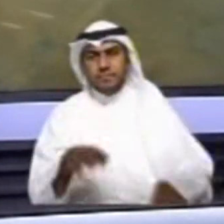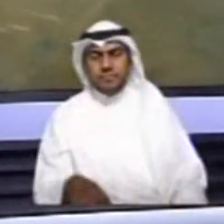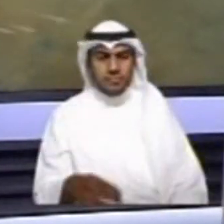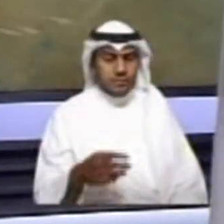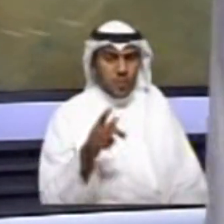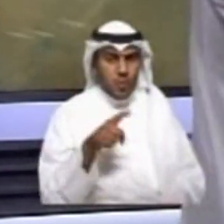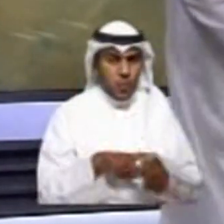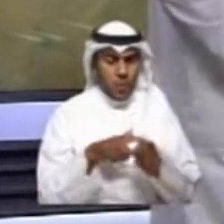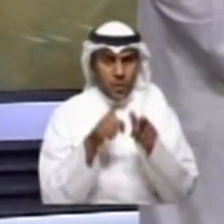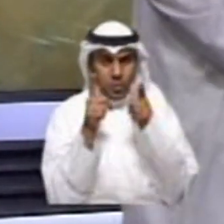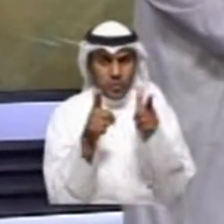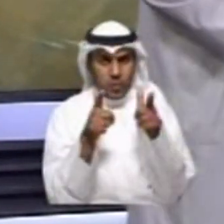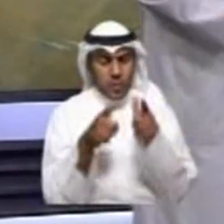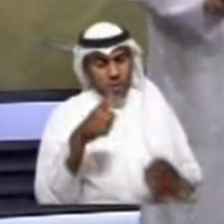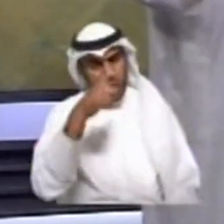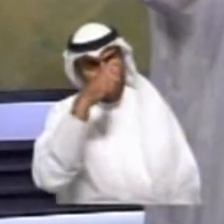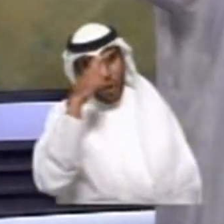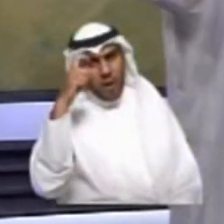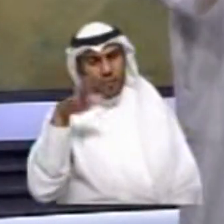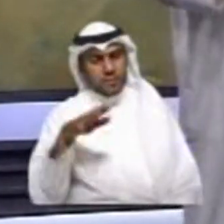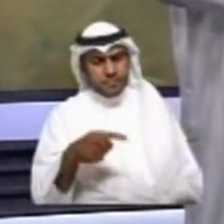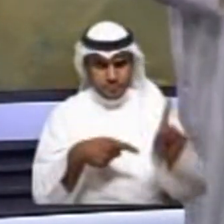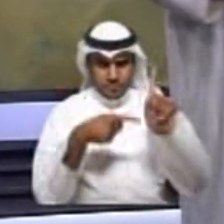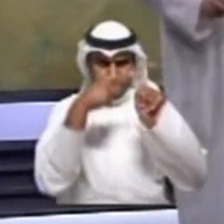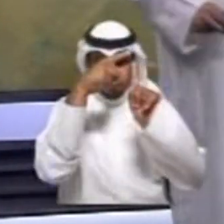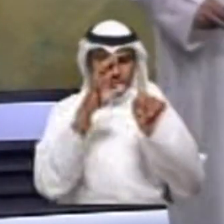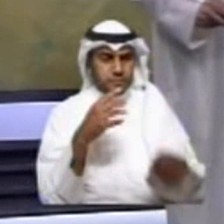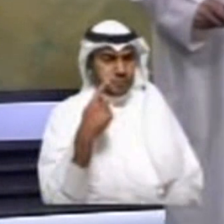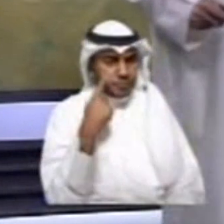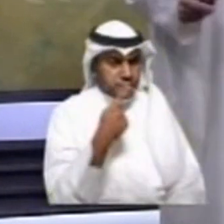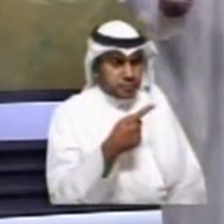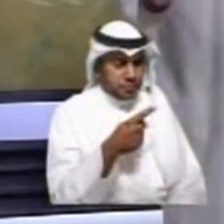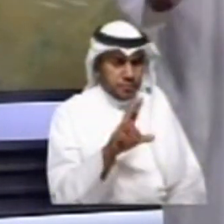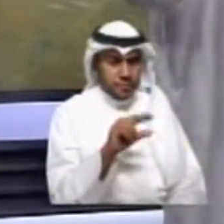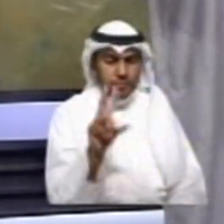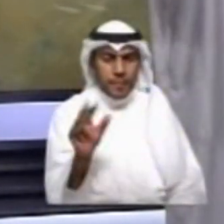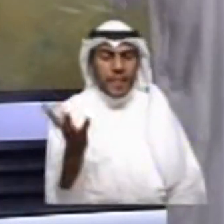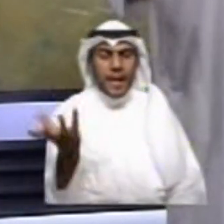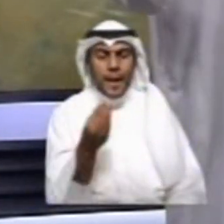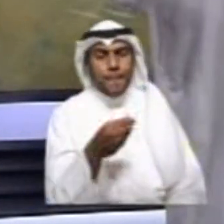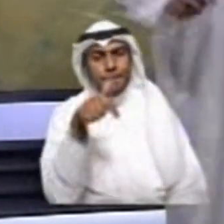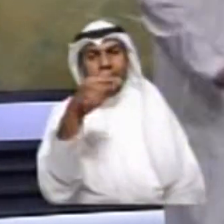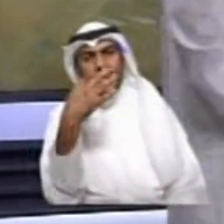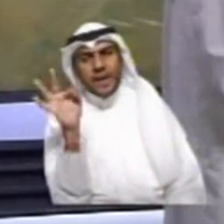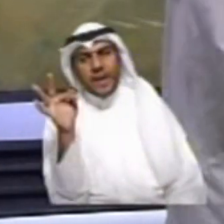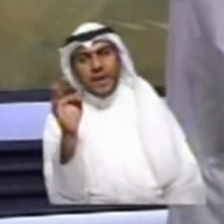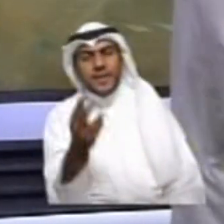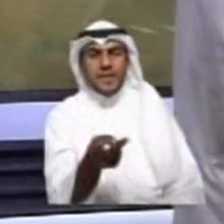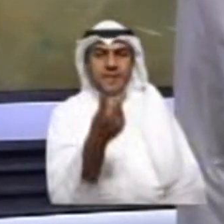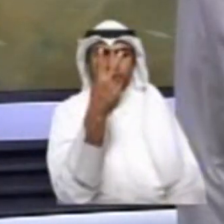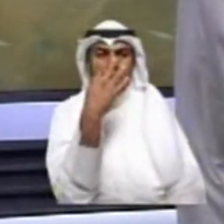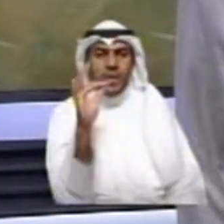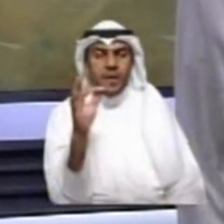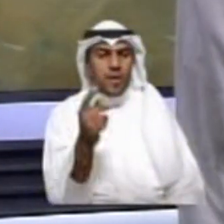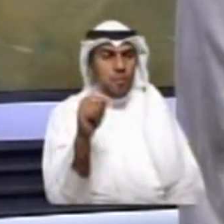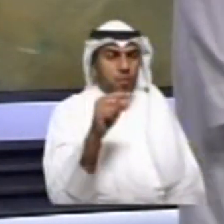خلال الظهيرة ترتفع الحرارة، لكن إلى الآن نلاحظ المعدل العام حول تقريبا 36 37، ولكن إلى